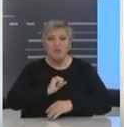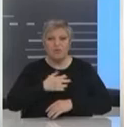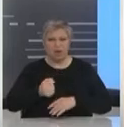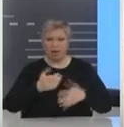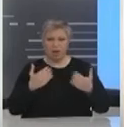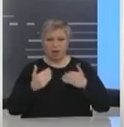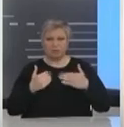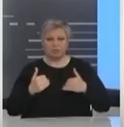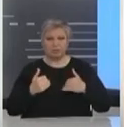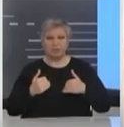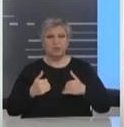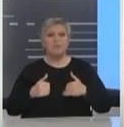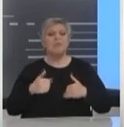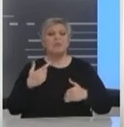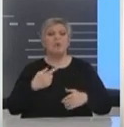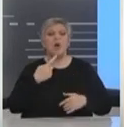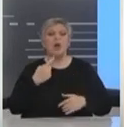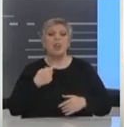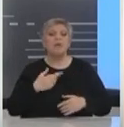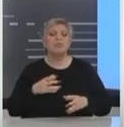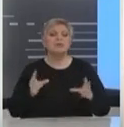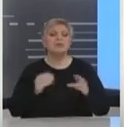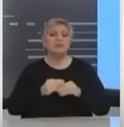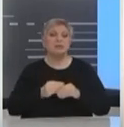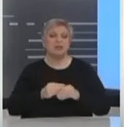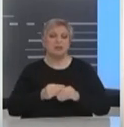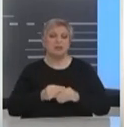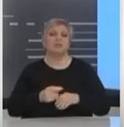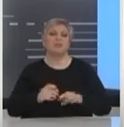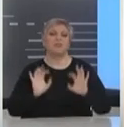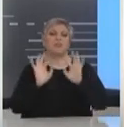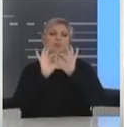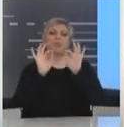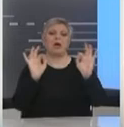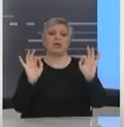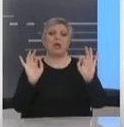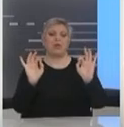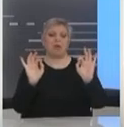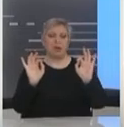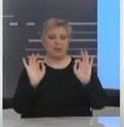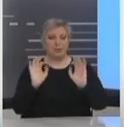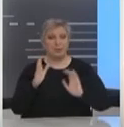Και μια και μιλάμε για τη Μακεδονία, θέλω να απευθυνθώ